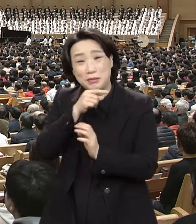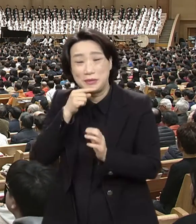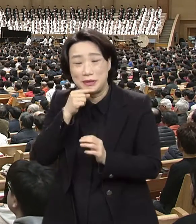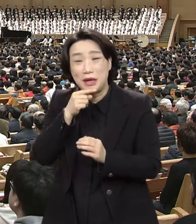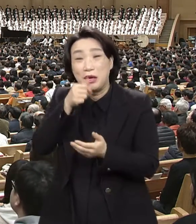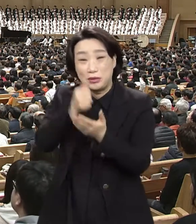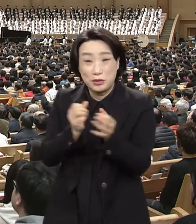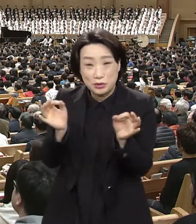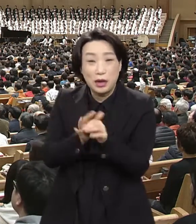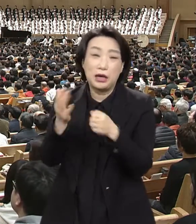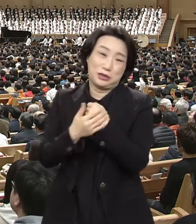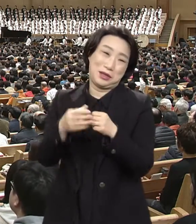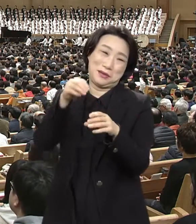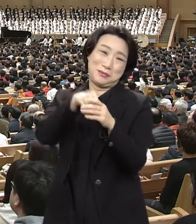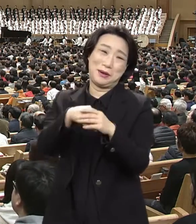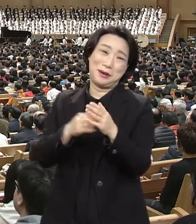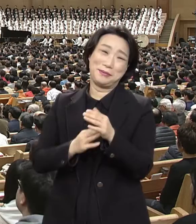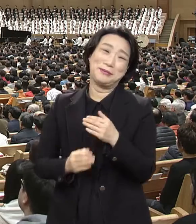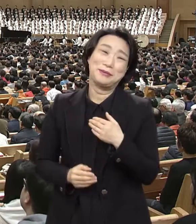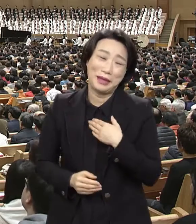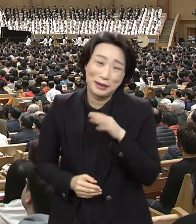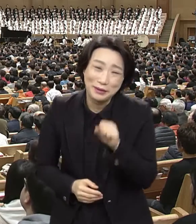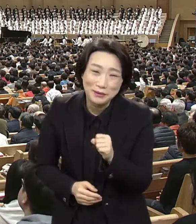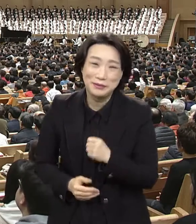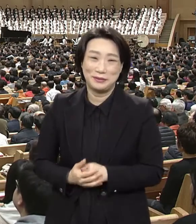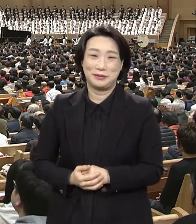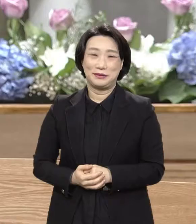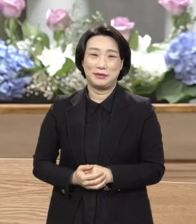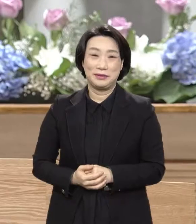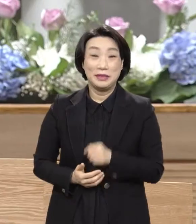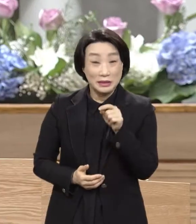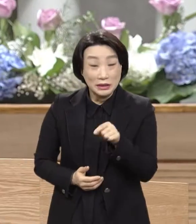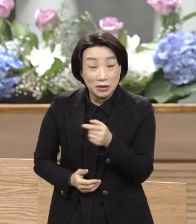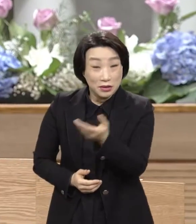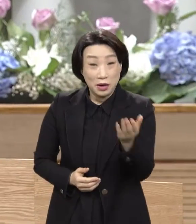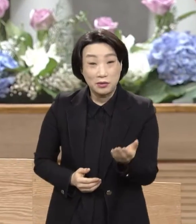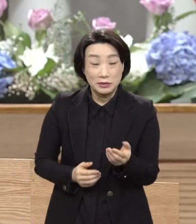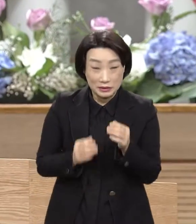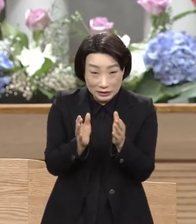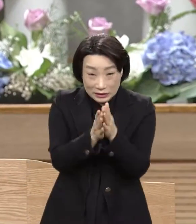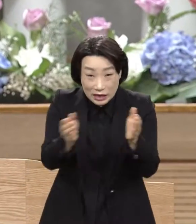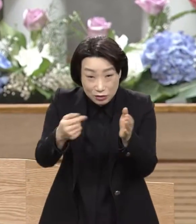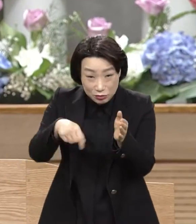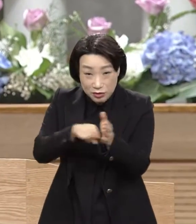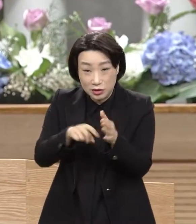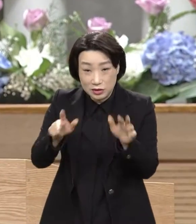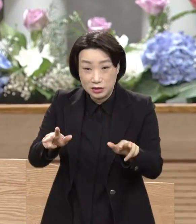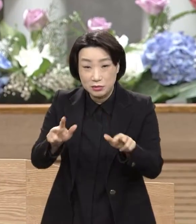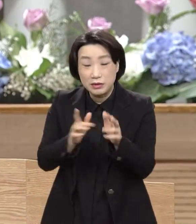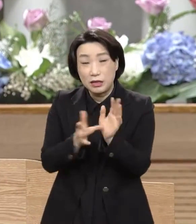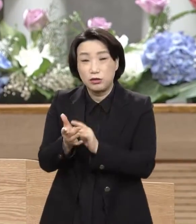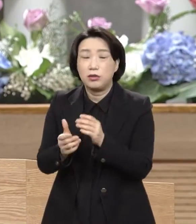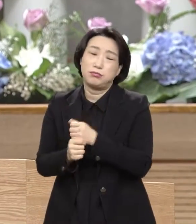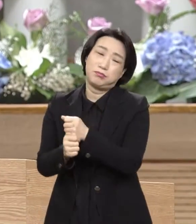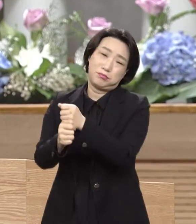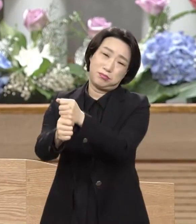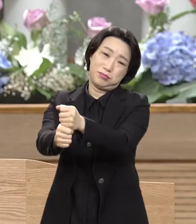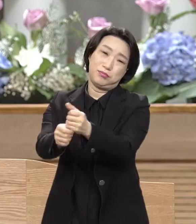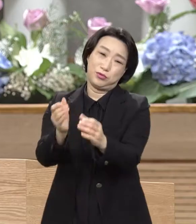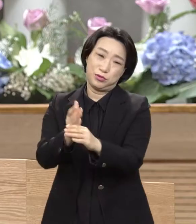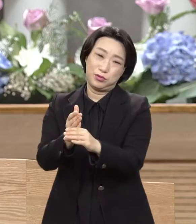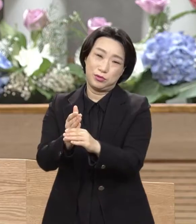내 속죄의 은혜가 들어있다 이 말이에요. 그 보따리를 풀기 위해서 지금 끌려가는 겁니다.